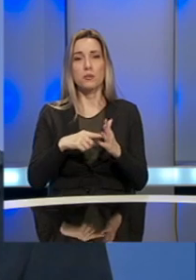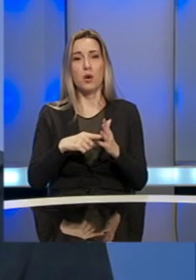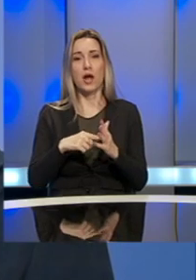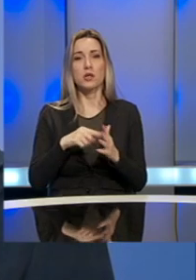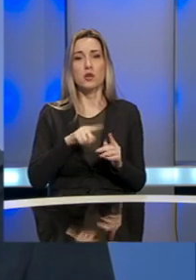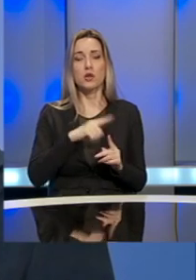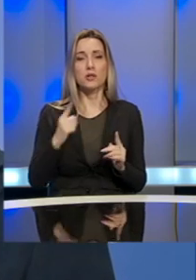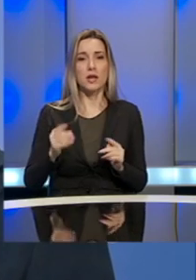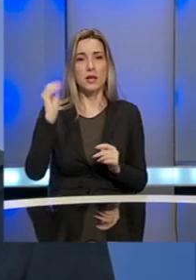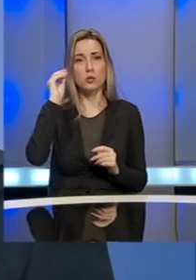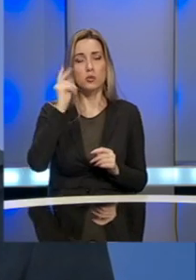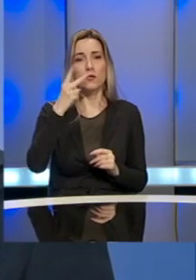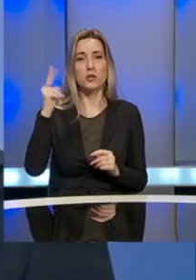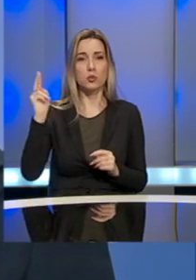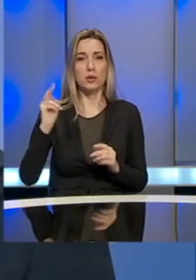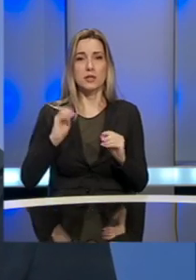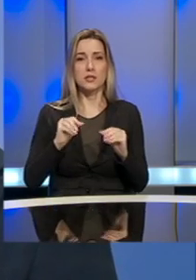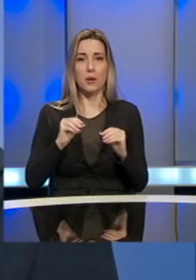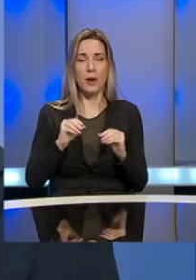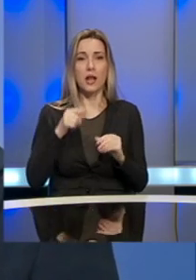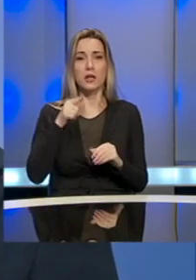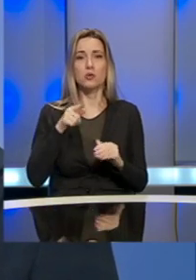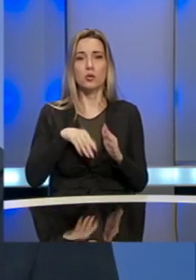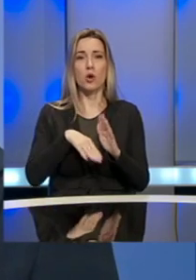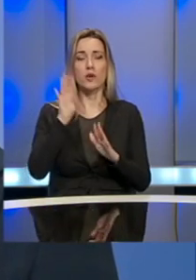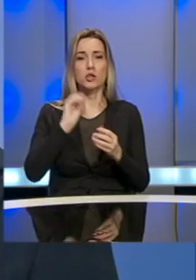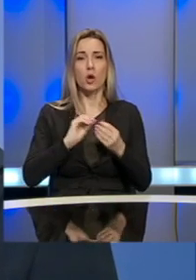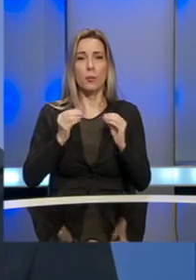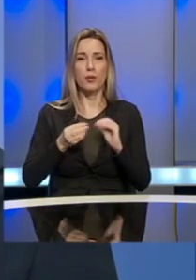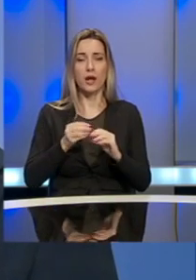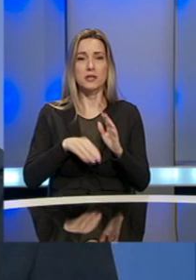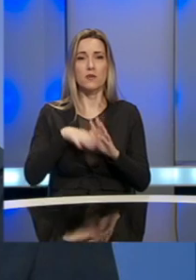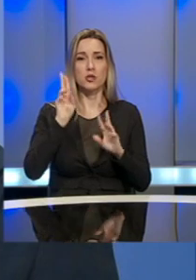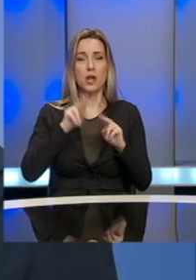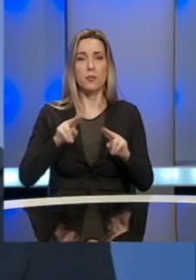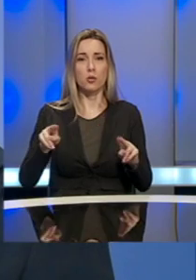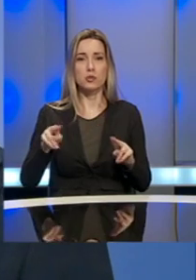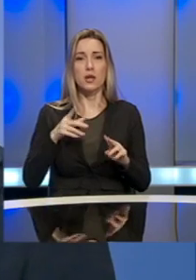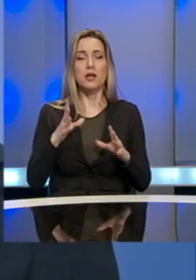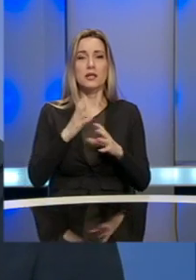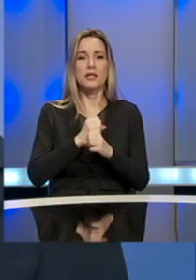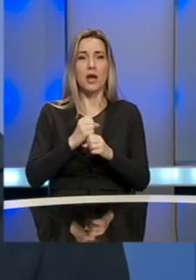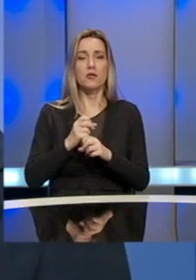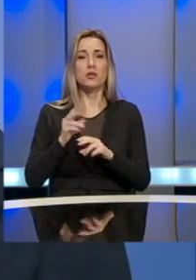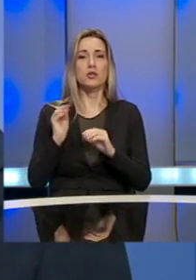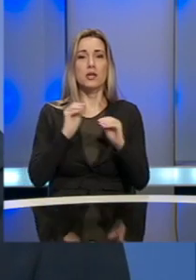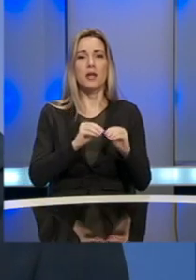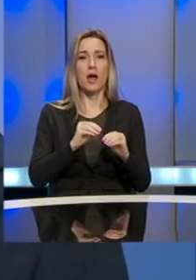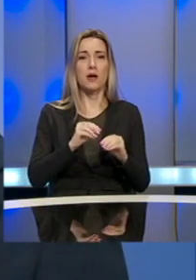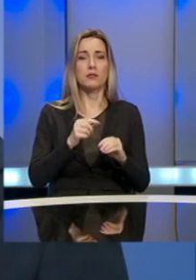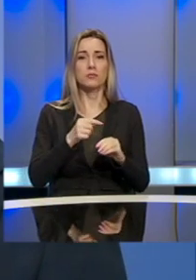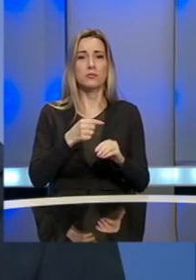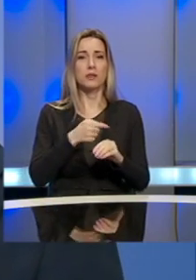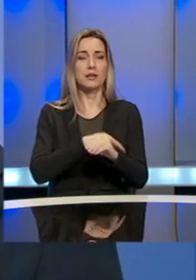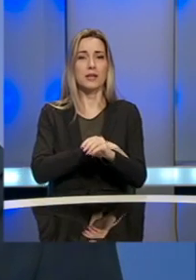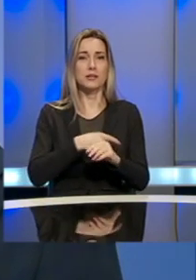do sada iskustvo iz drugih zemalja da su tu veće komplikacije, veća mogućnost da se završi na intenzivnoj njezi, pa i teški ishodi,